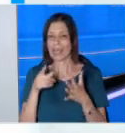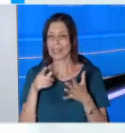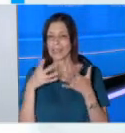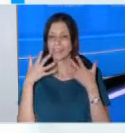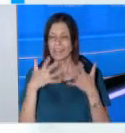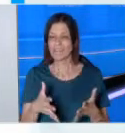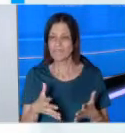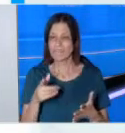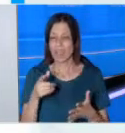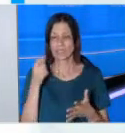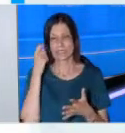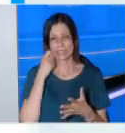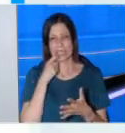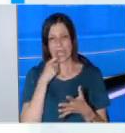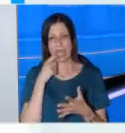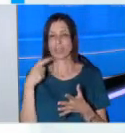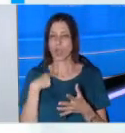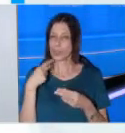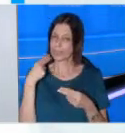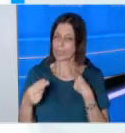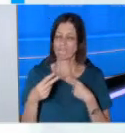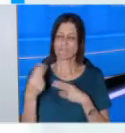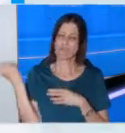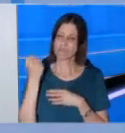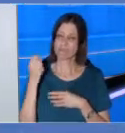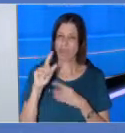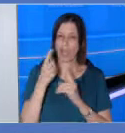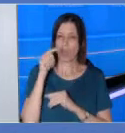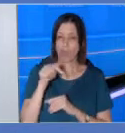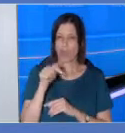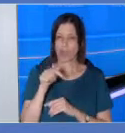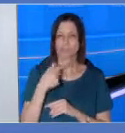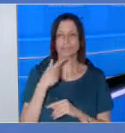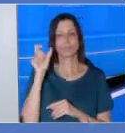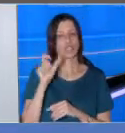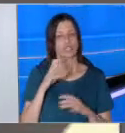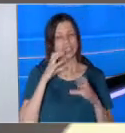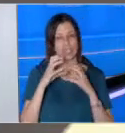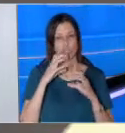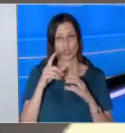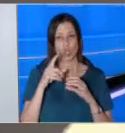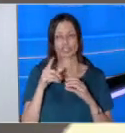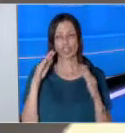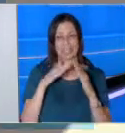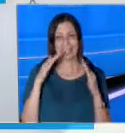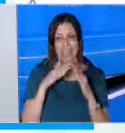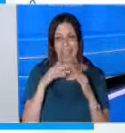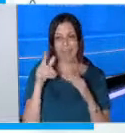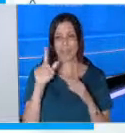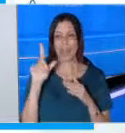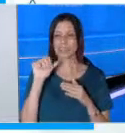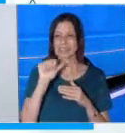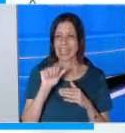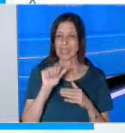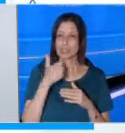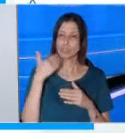שנאה, ואנחנו נגיב במלוא העוצמה לאירוע. איש התקשורת יגאל רביד, שמתגורר בלוס אנג'לס, צייץ היום, סוף